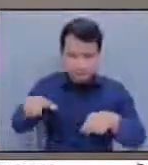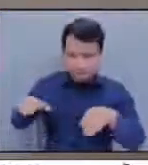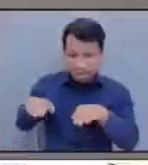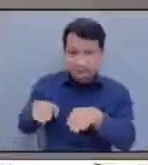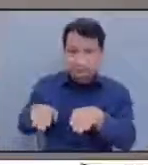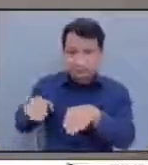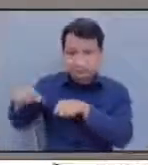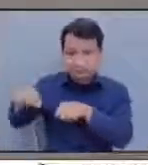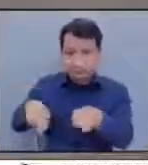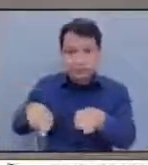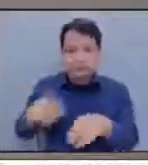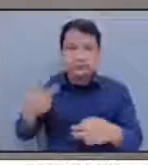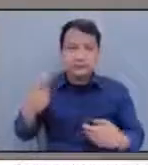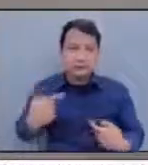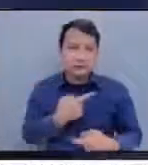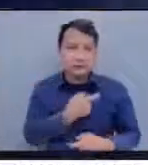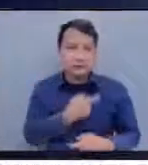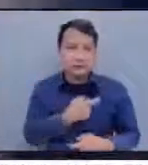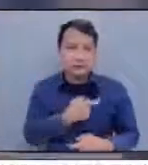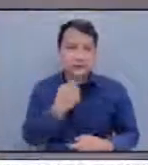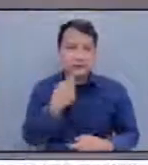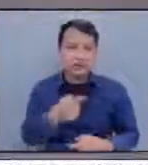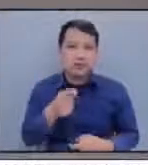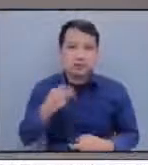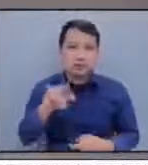naturang bus ay mula sa Tacoronga City at